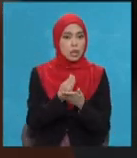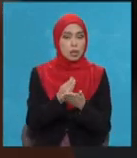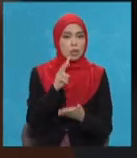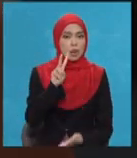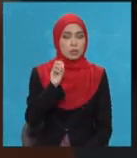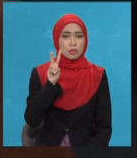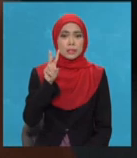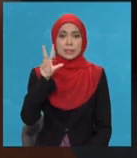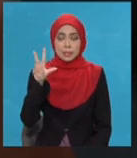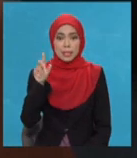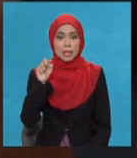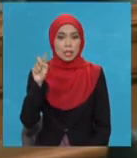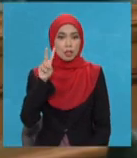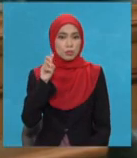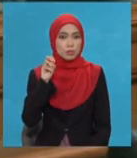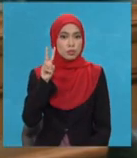diluluskan